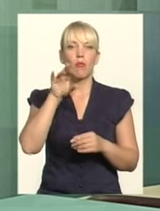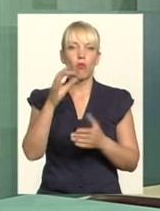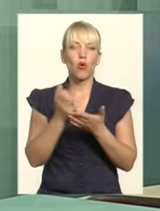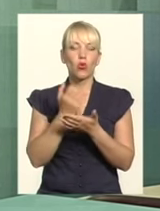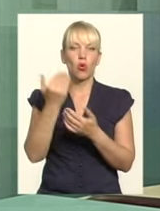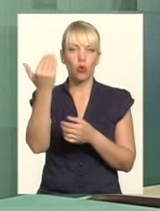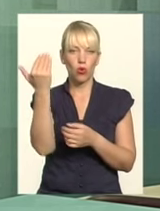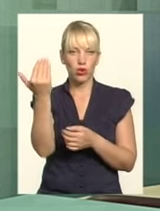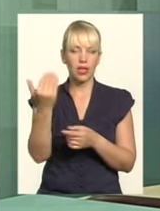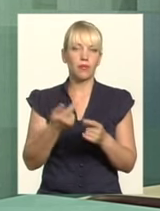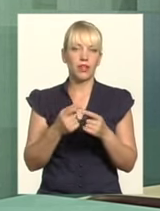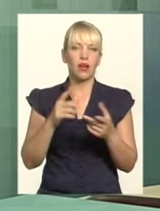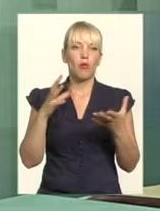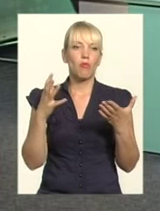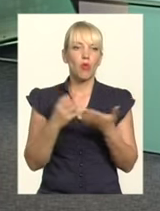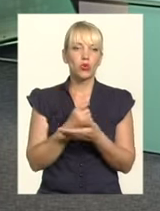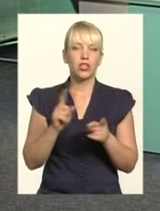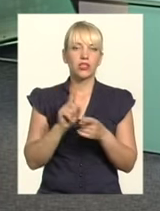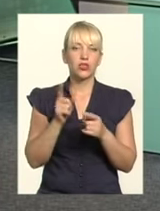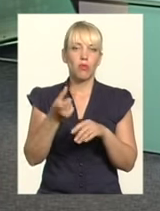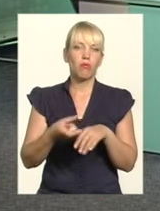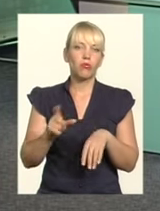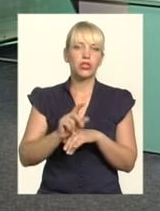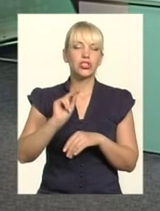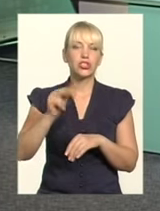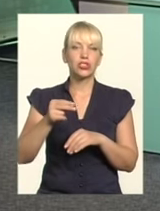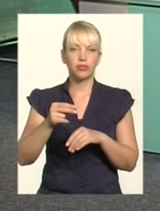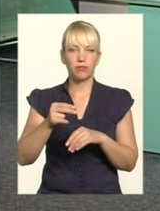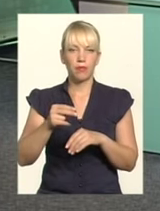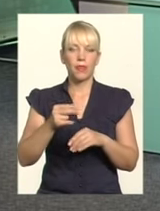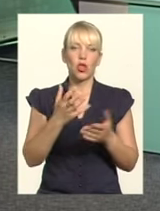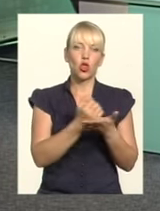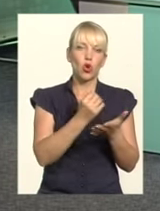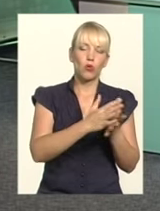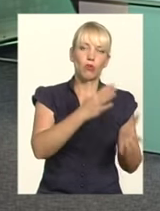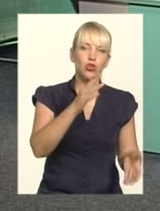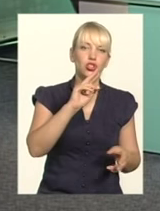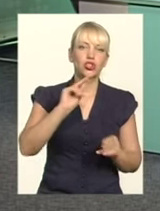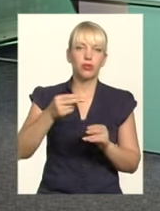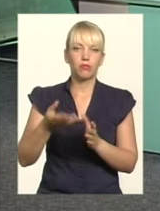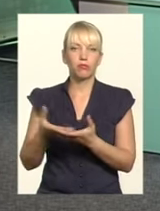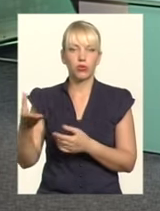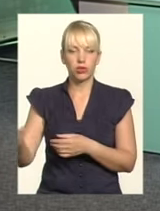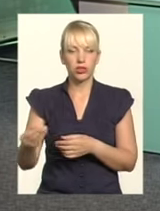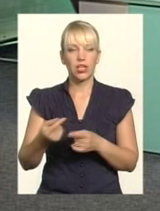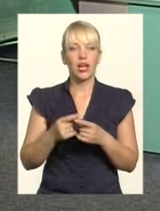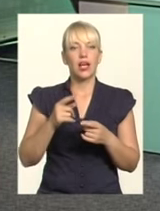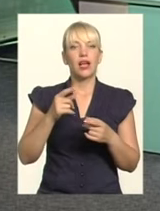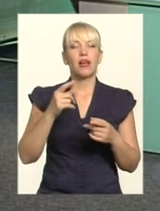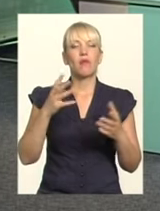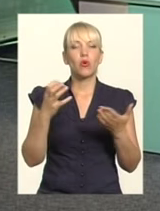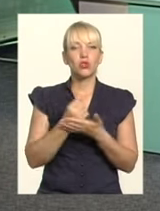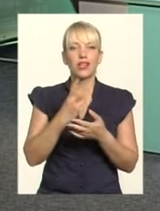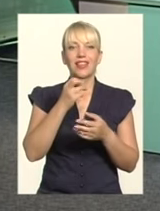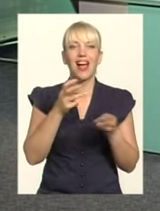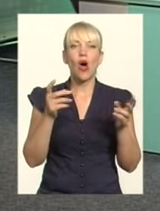сума обов'язкова частка платежу перевищує суму платежу. Виходить, ми на неопалюваний період ми нараховуємо нульову